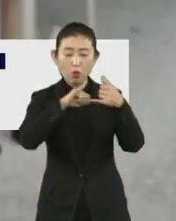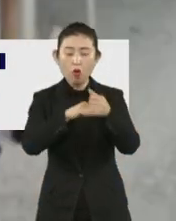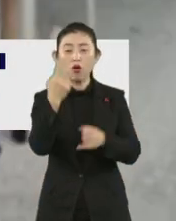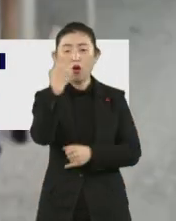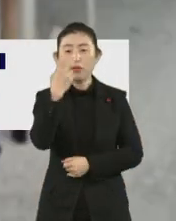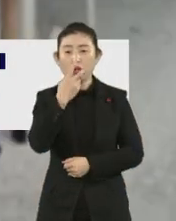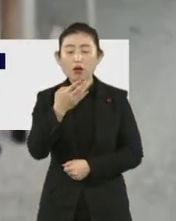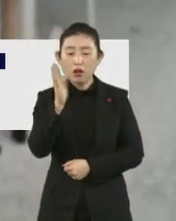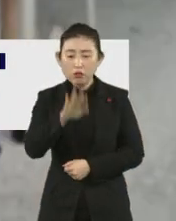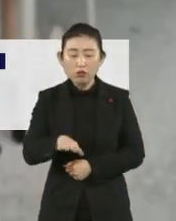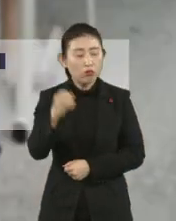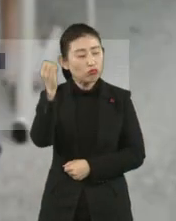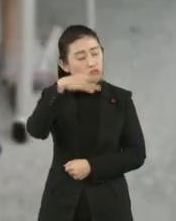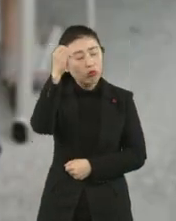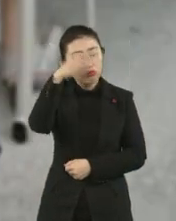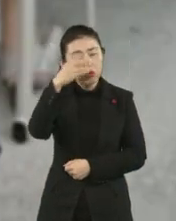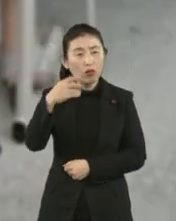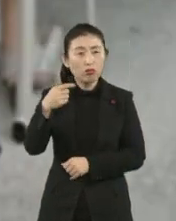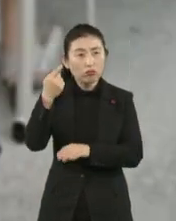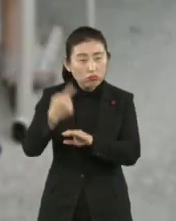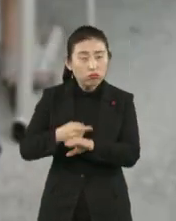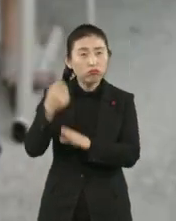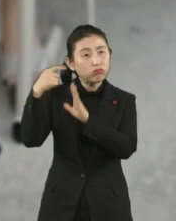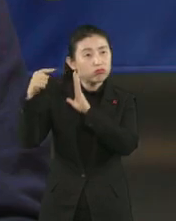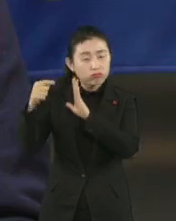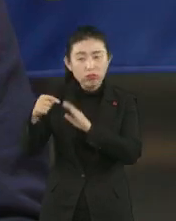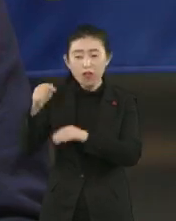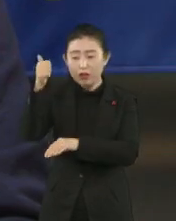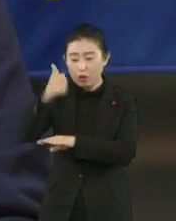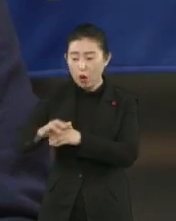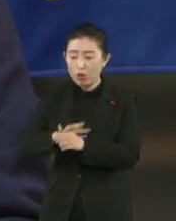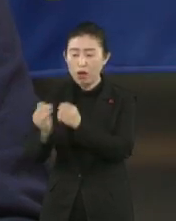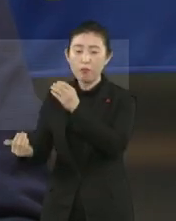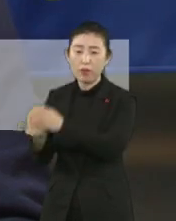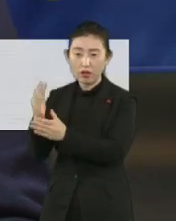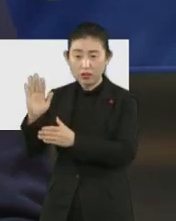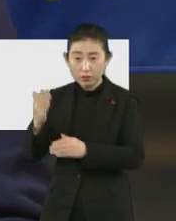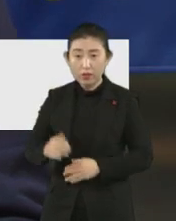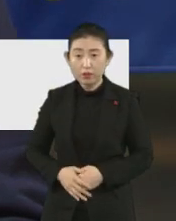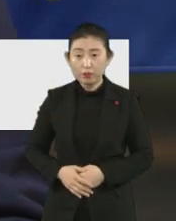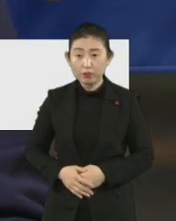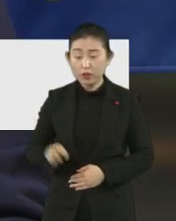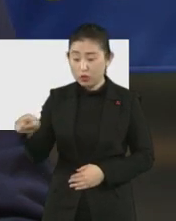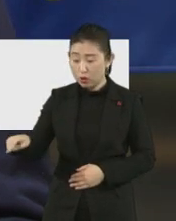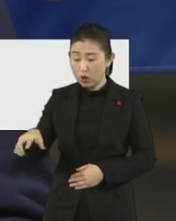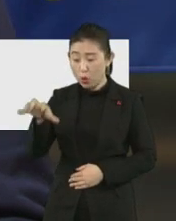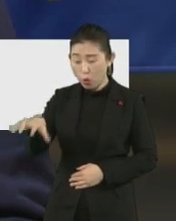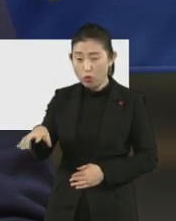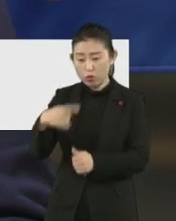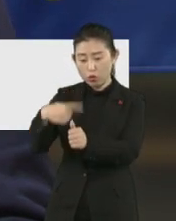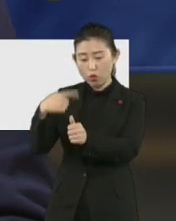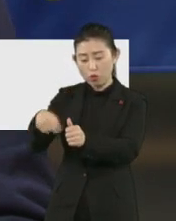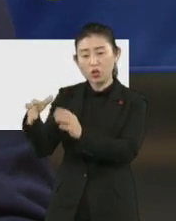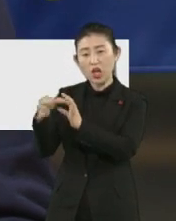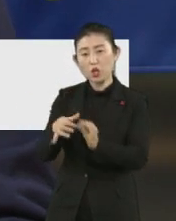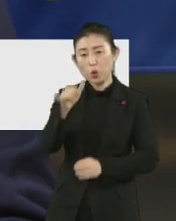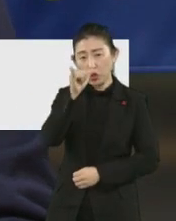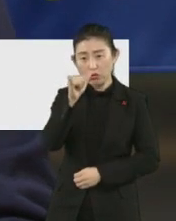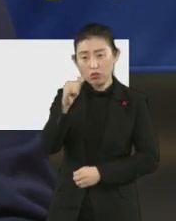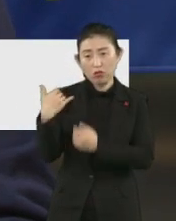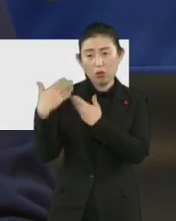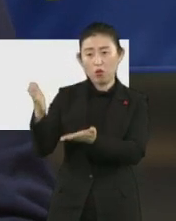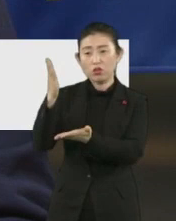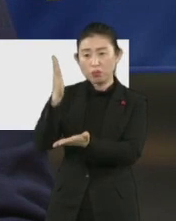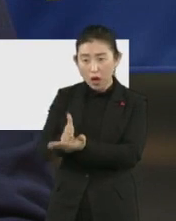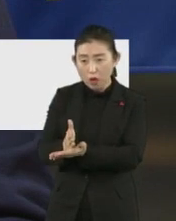무시한 게 집단 감염 을 불러온 검이라 일정한 장소에서 교육의 이루어지고 있는 곳이니까 나 몰라라 하지